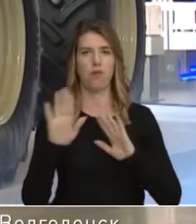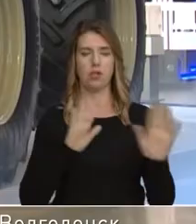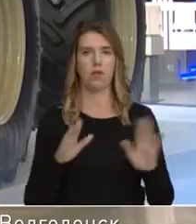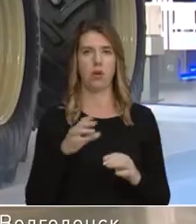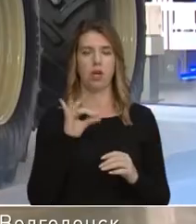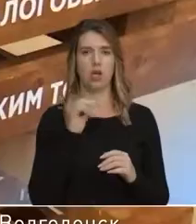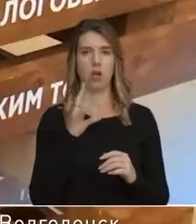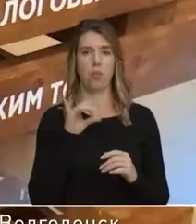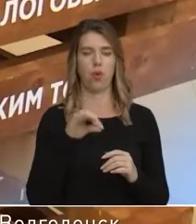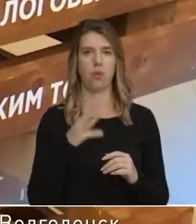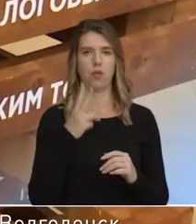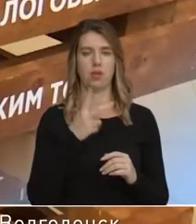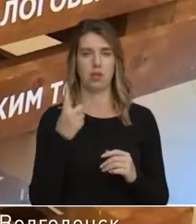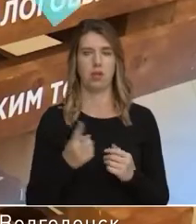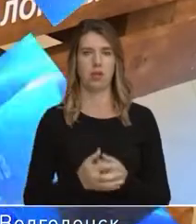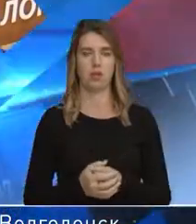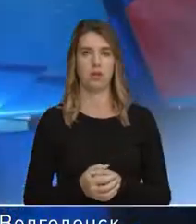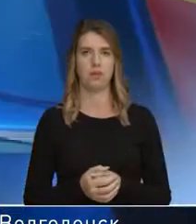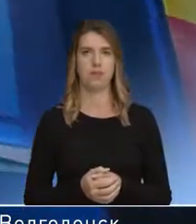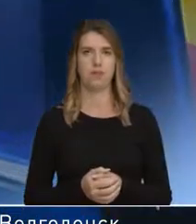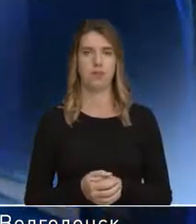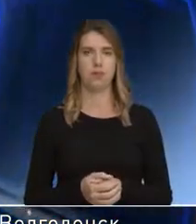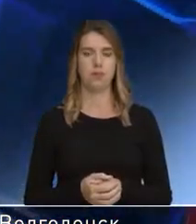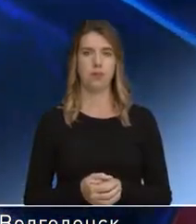выставке «Иннопром-2021».